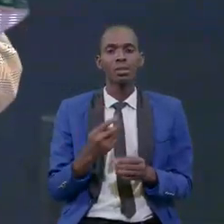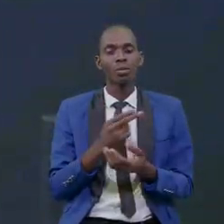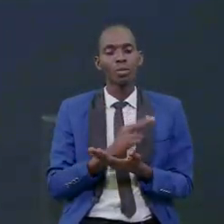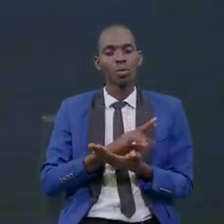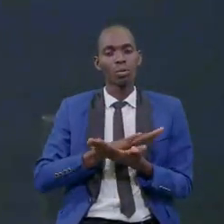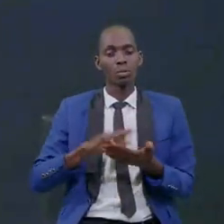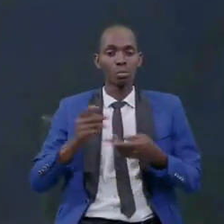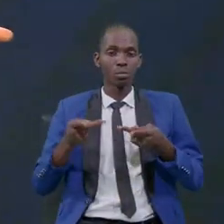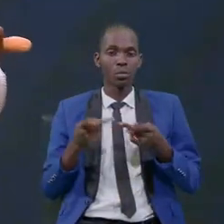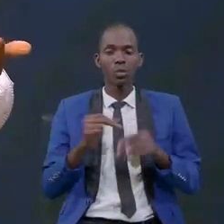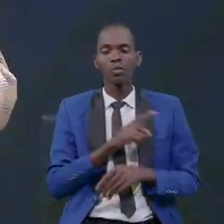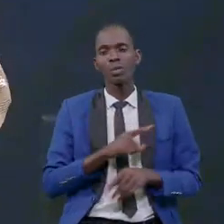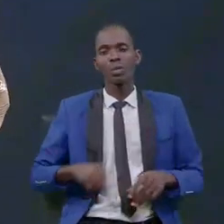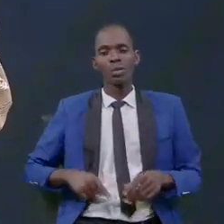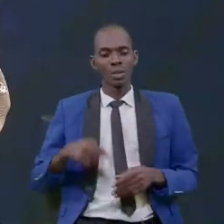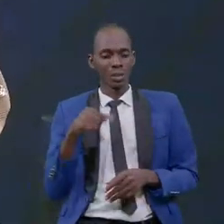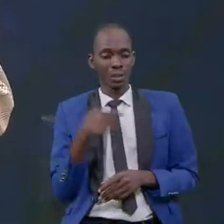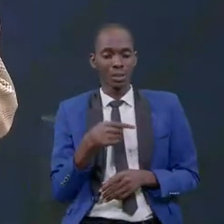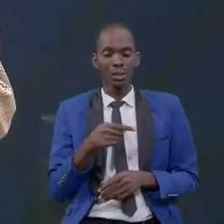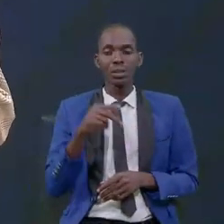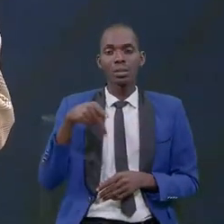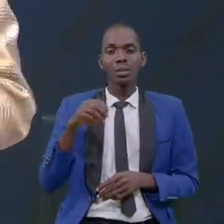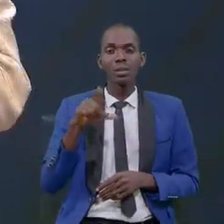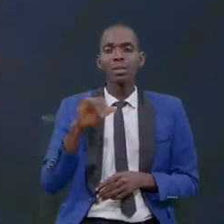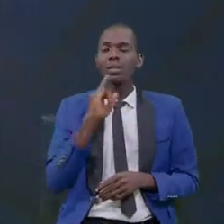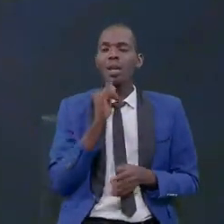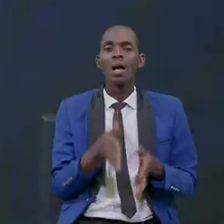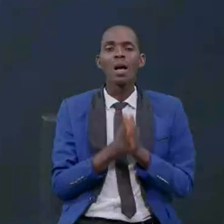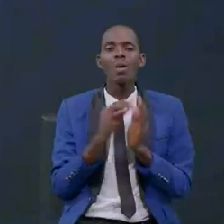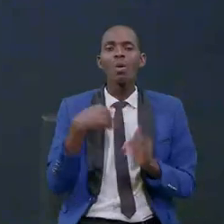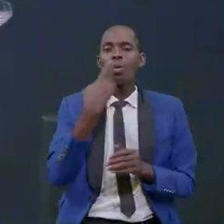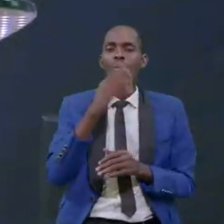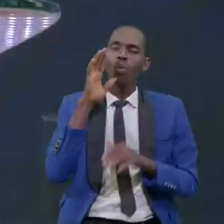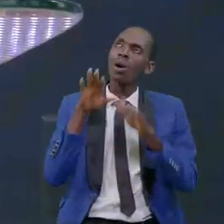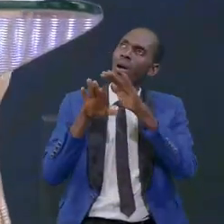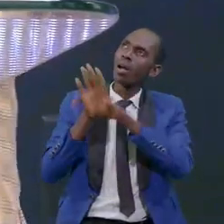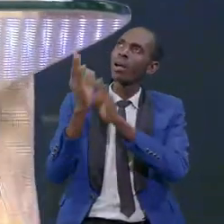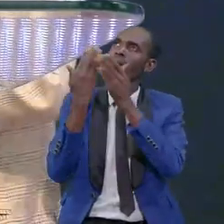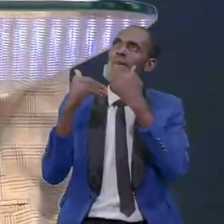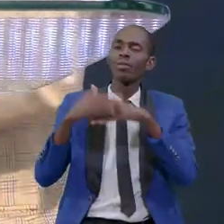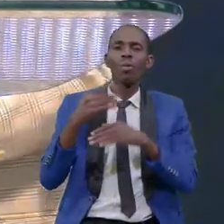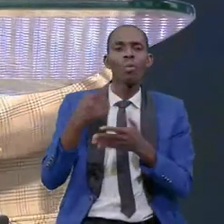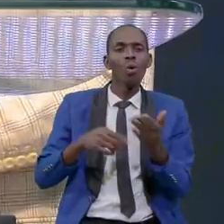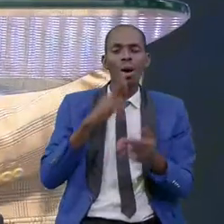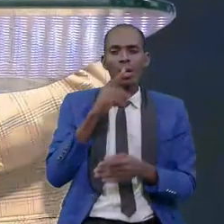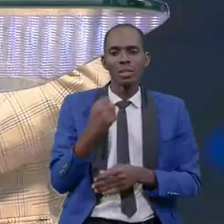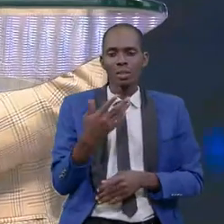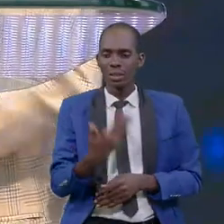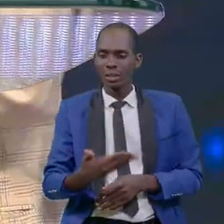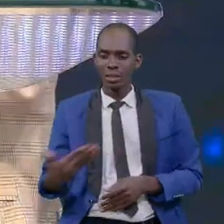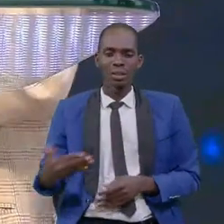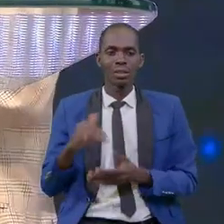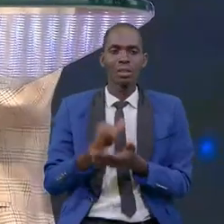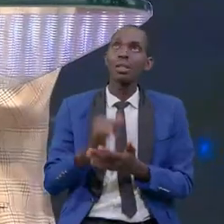le... à la montagne de l'Éternel. Il dit, qui ira au ciel? Quelles sont